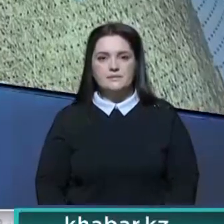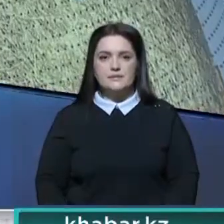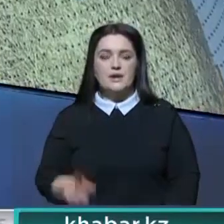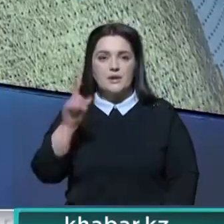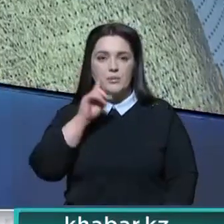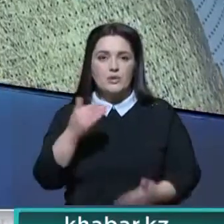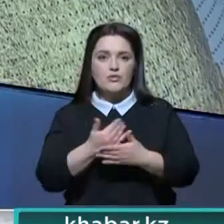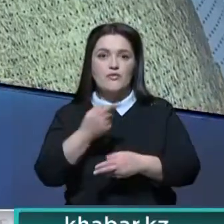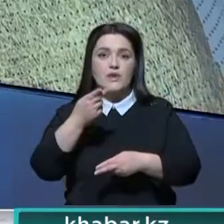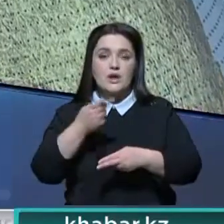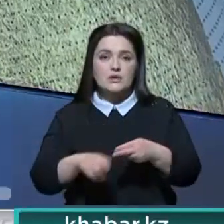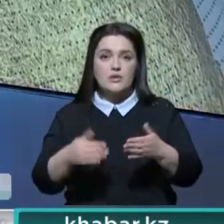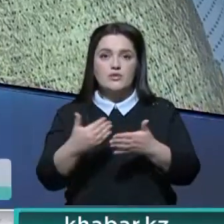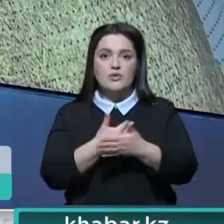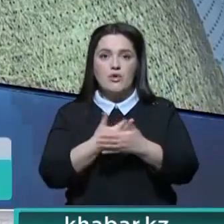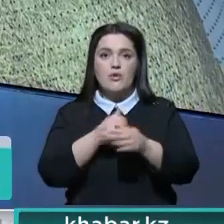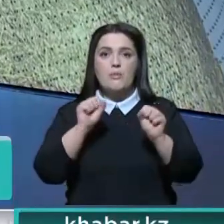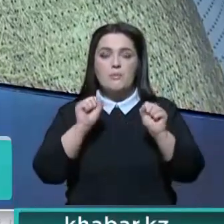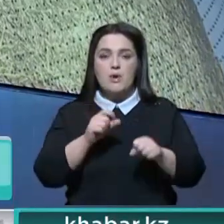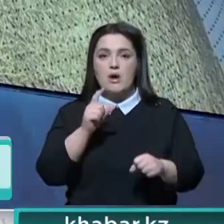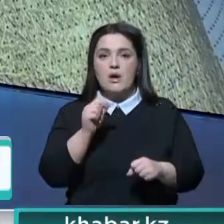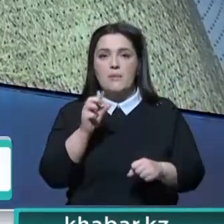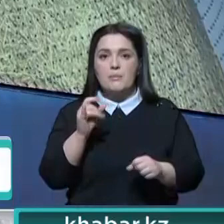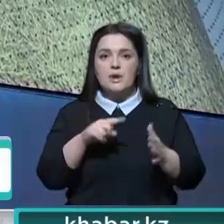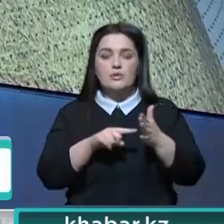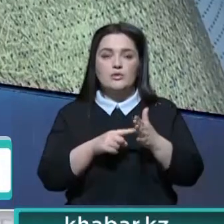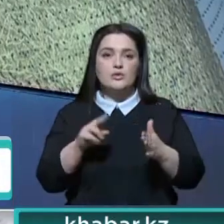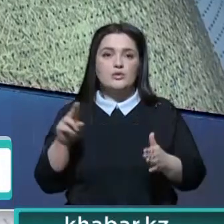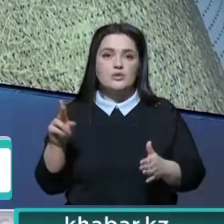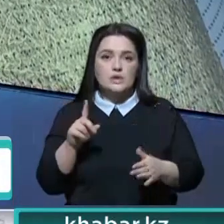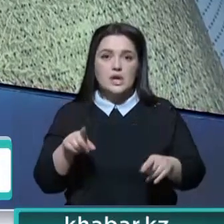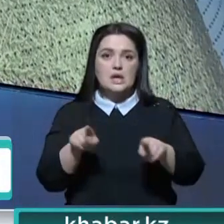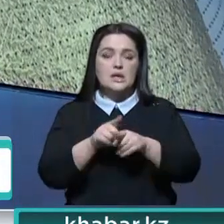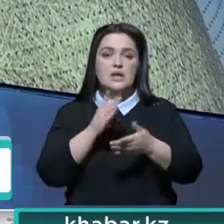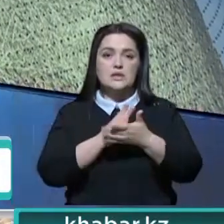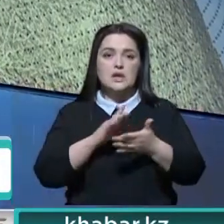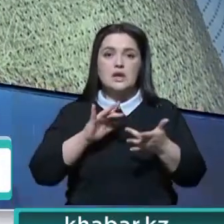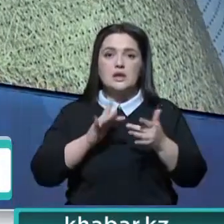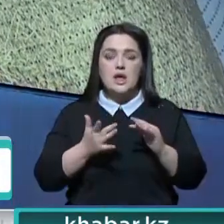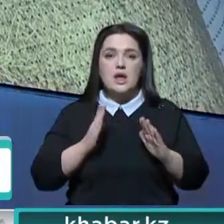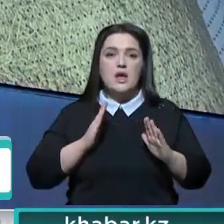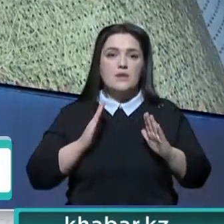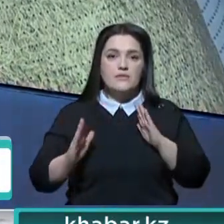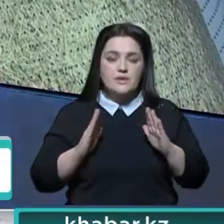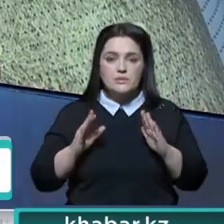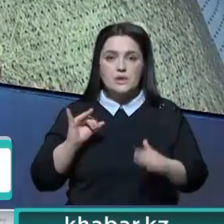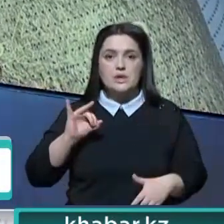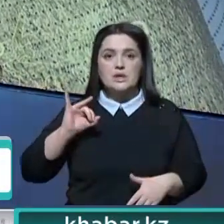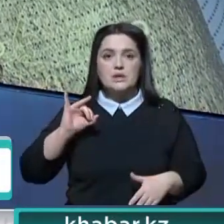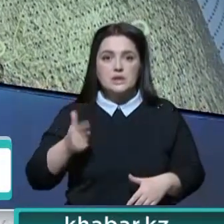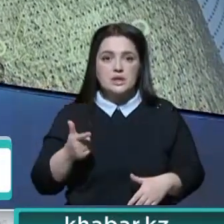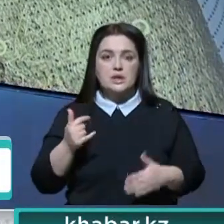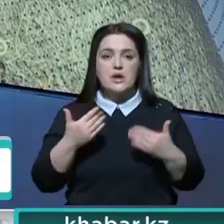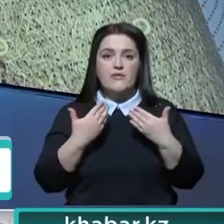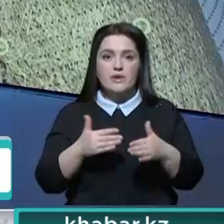На этом все. Я напомню, все наши новости доступны на мультимедийном портале хабар.kz. Мы также есть и в социальных сетях